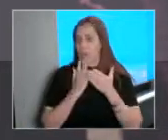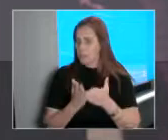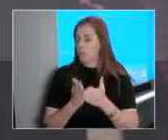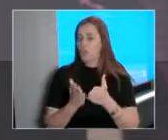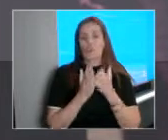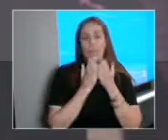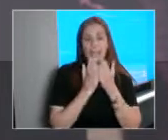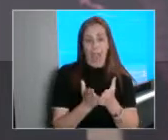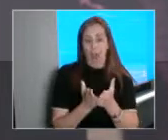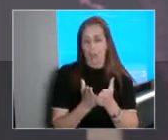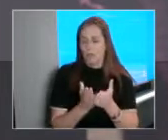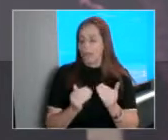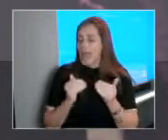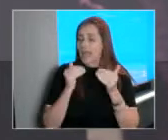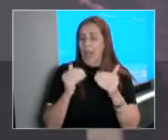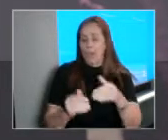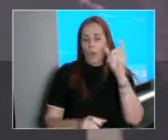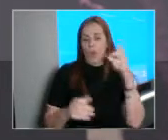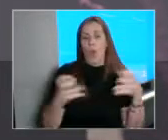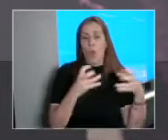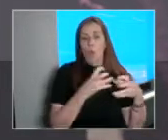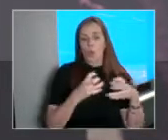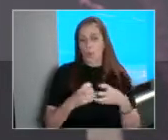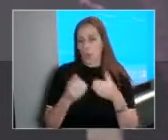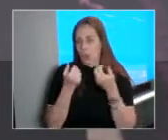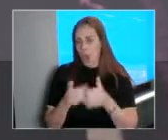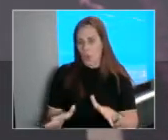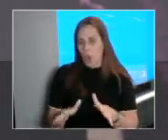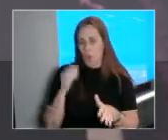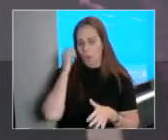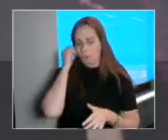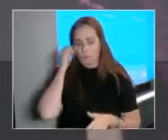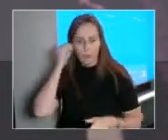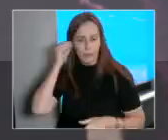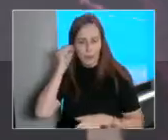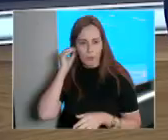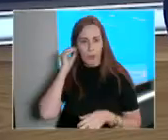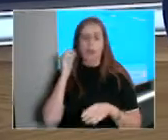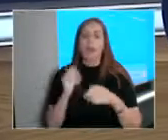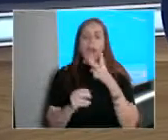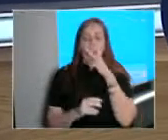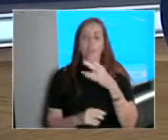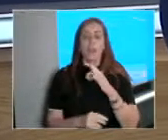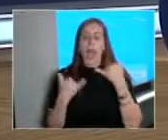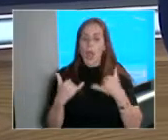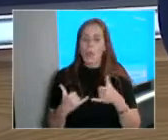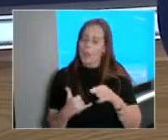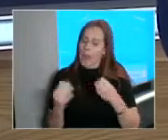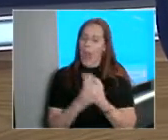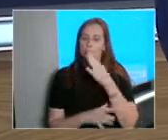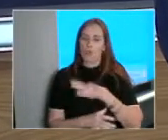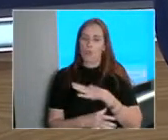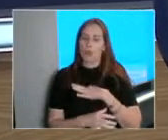הישראלית, שיסייעו לקדם אוכלוסיות חלשות יותר בחברה הישראלית. זאת אומרת, ההסתכלות שלנו היום, אלה היום